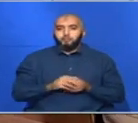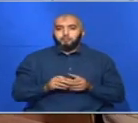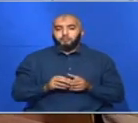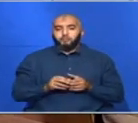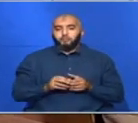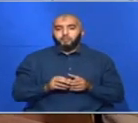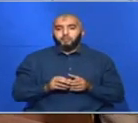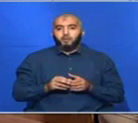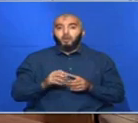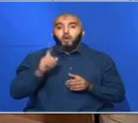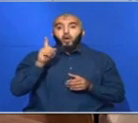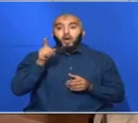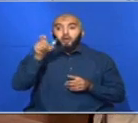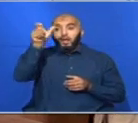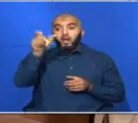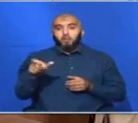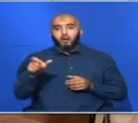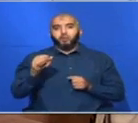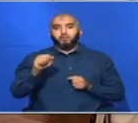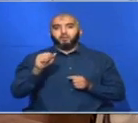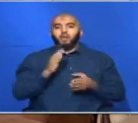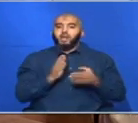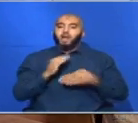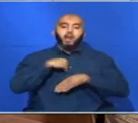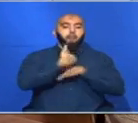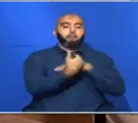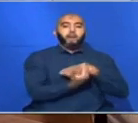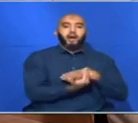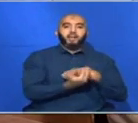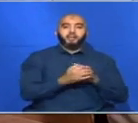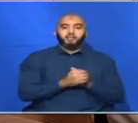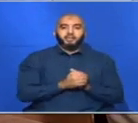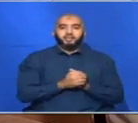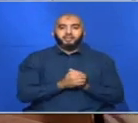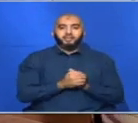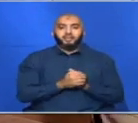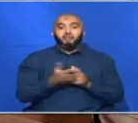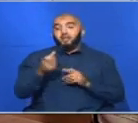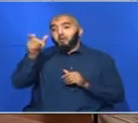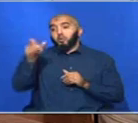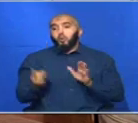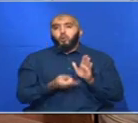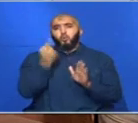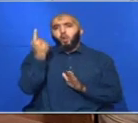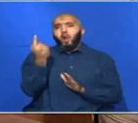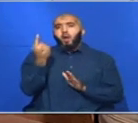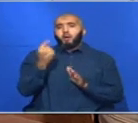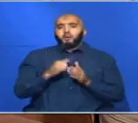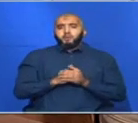بين الذين يبشرون بالجنه انسان عندما يذكره خاليا وحيدا